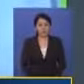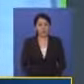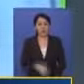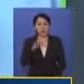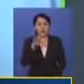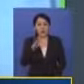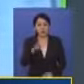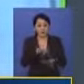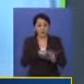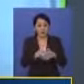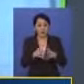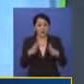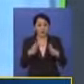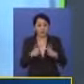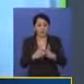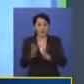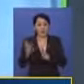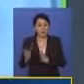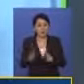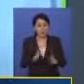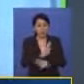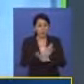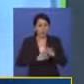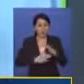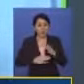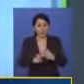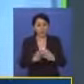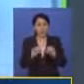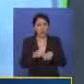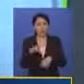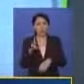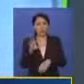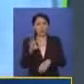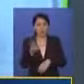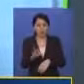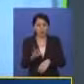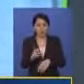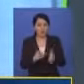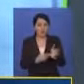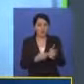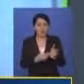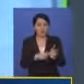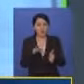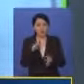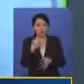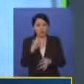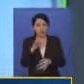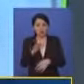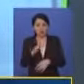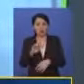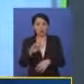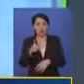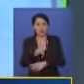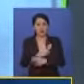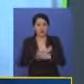Смирнов елді мекеніндегі мүгедектерге арналған интернатқа қайта орналастыруға болар еді. Алайда жасалынатын отадан соң Николай Шипеткин екінші